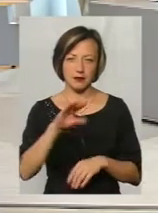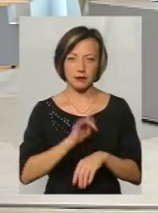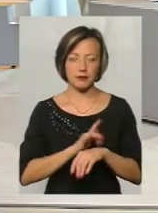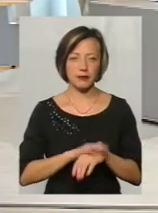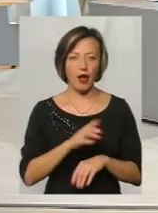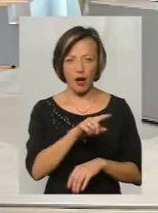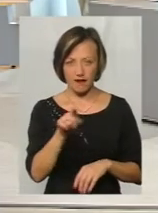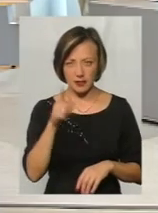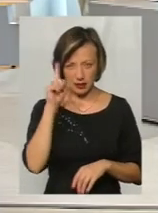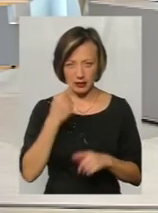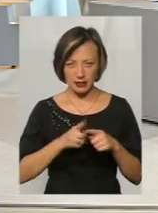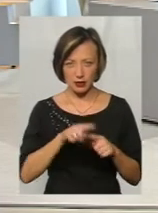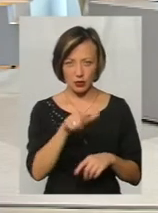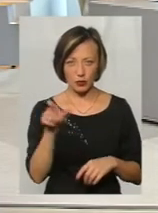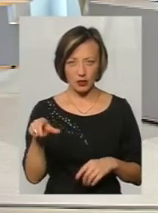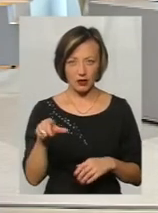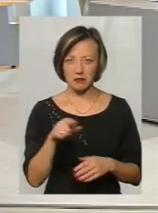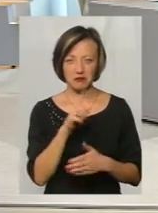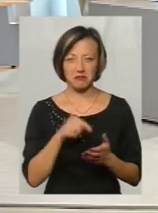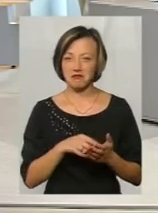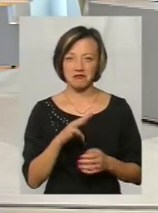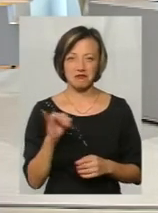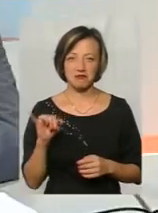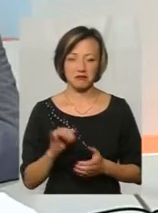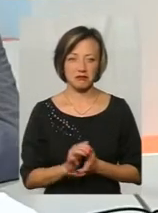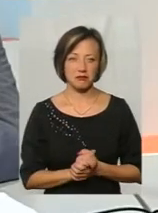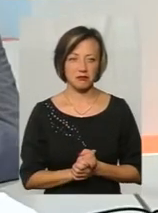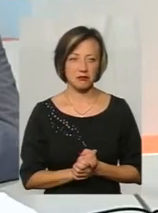цих людей в лице? Ви знаєте, ні.